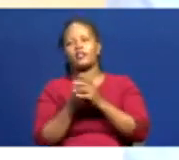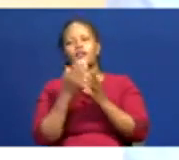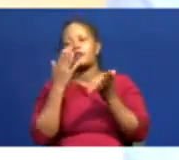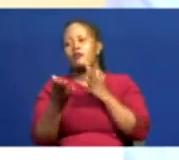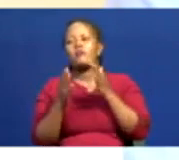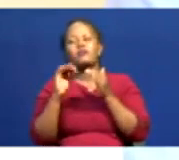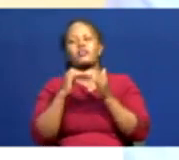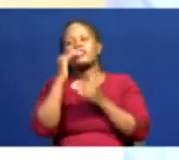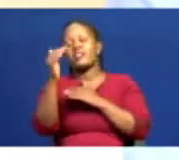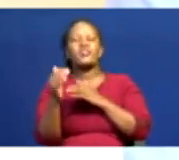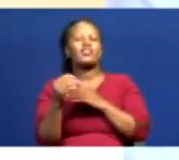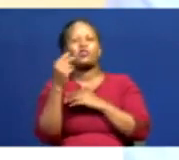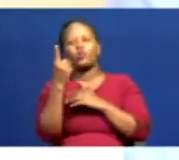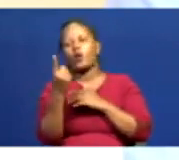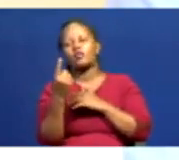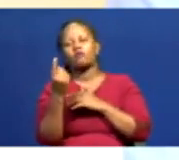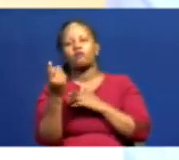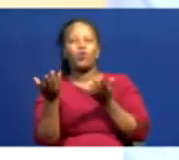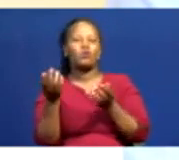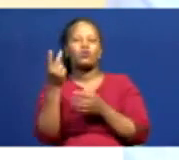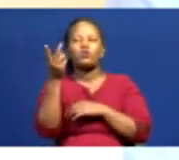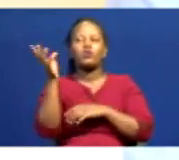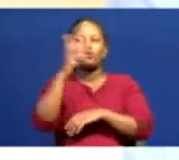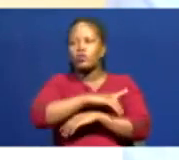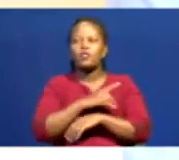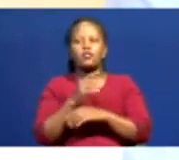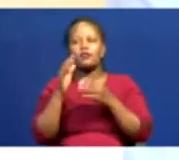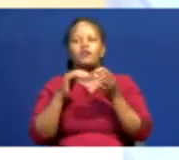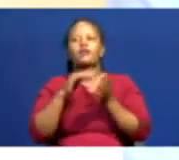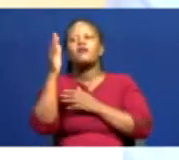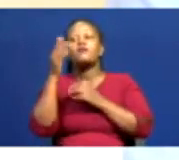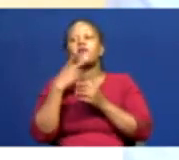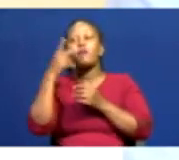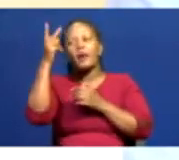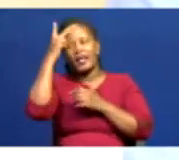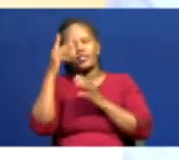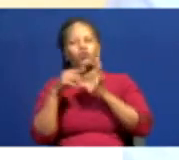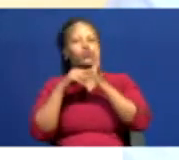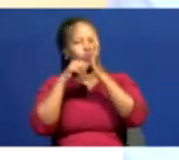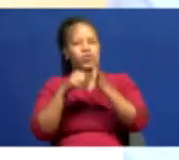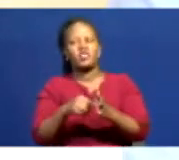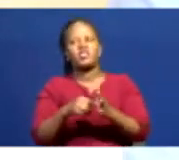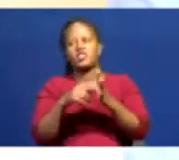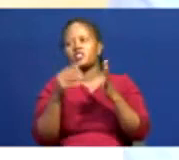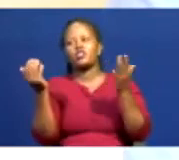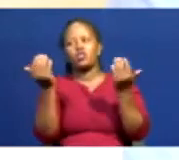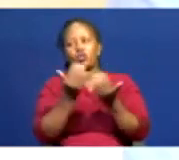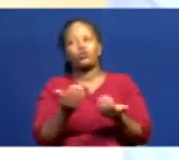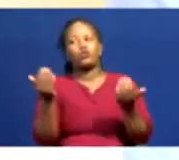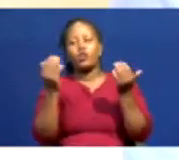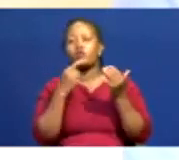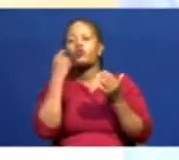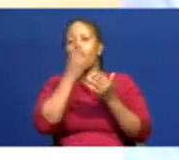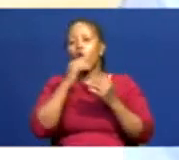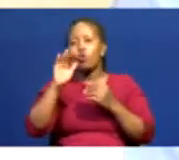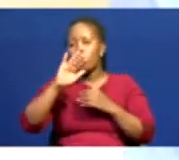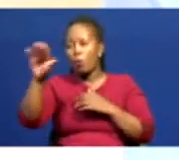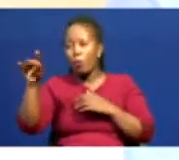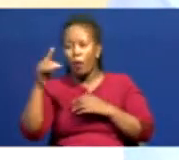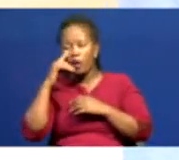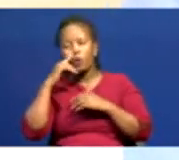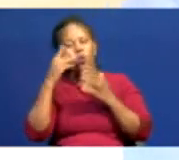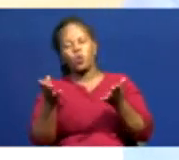or two, we might see more parents insisting that their children who might have gone